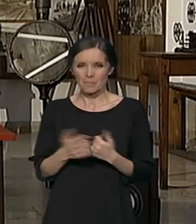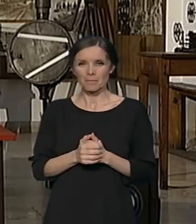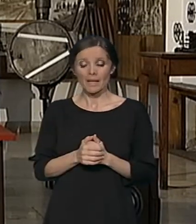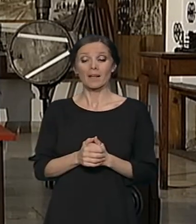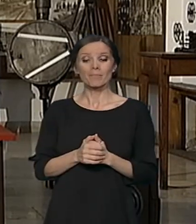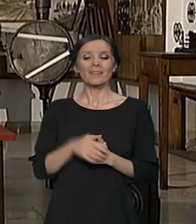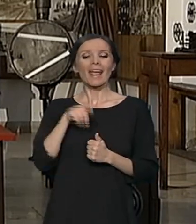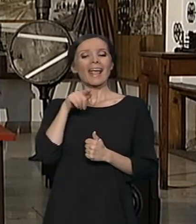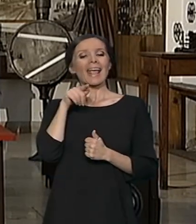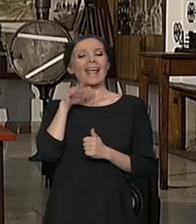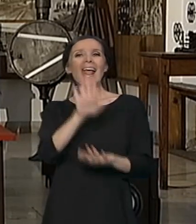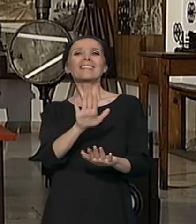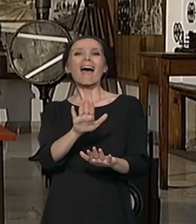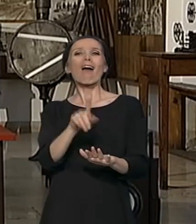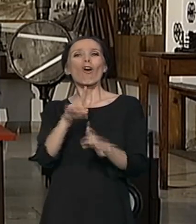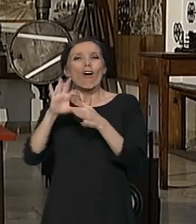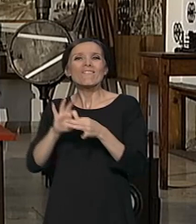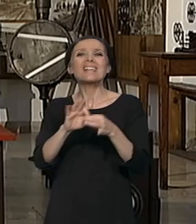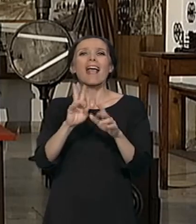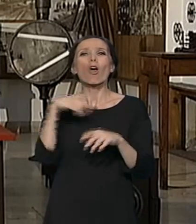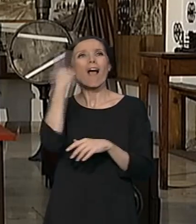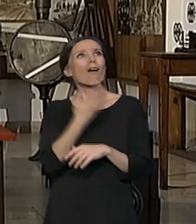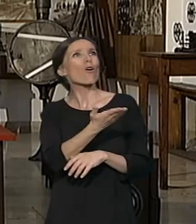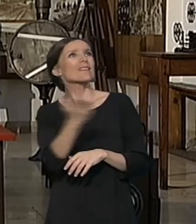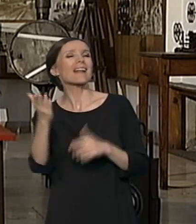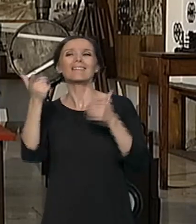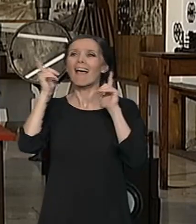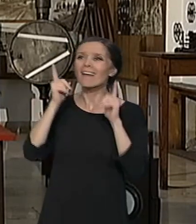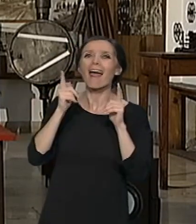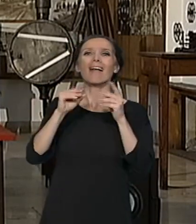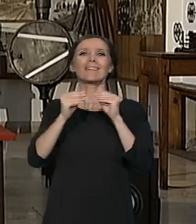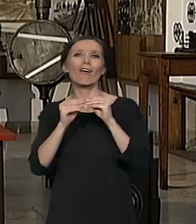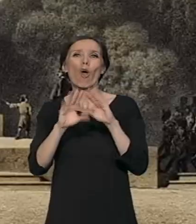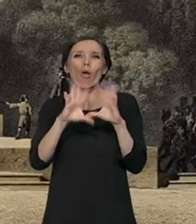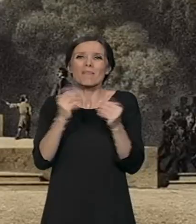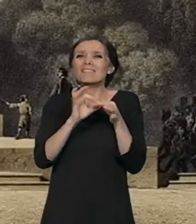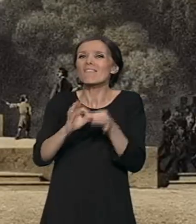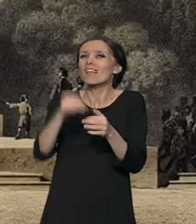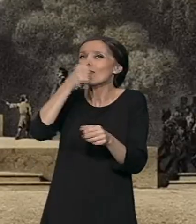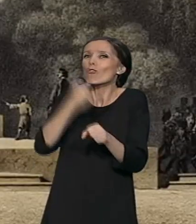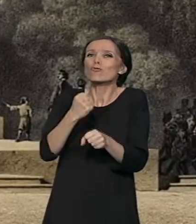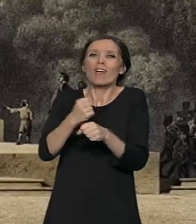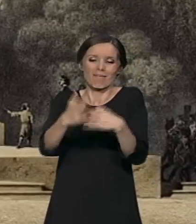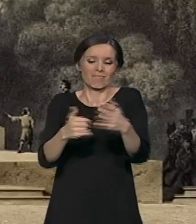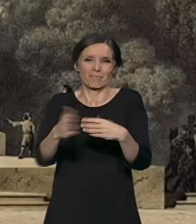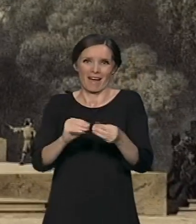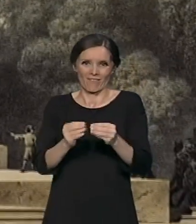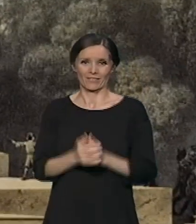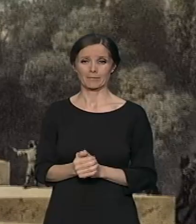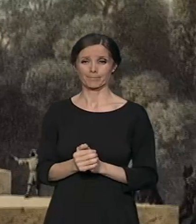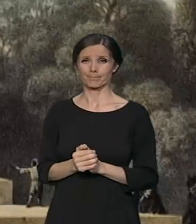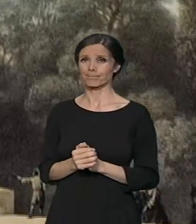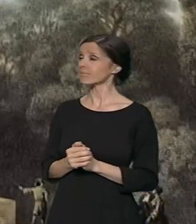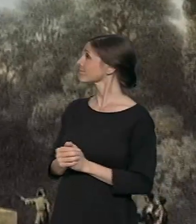njihovu ekonomiju i njihov izgled tih naselja definisalo u najvećem stepenu. Kad su se Turci povukli iz